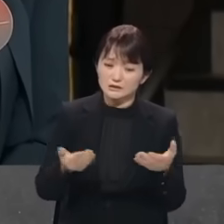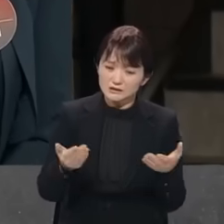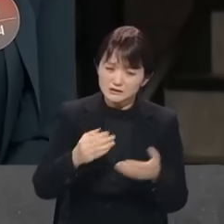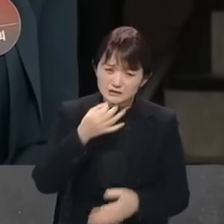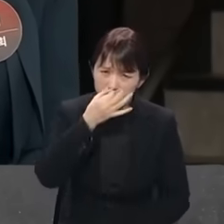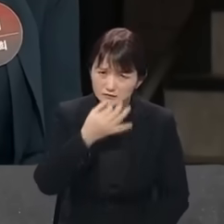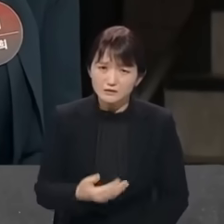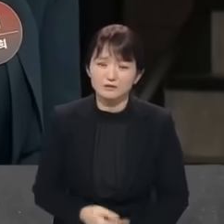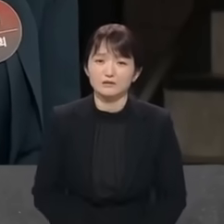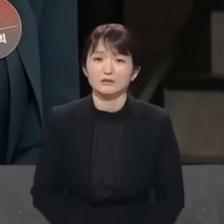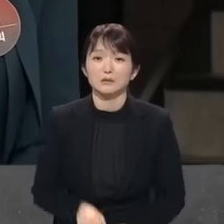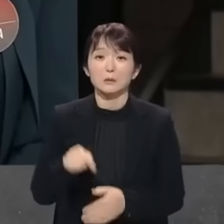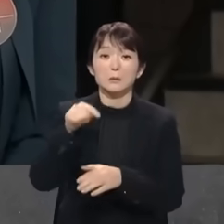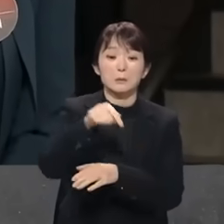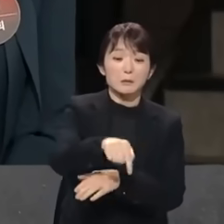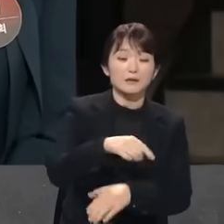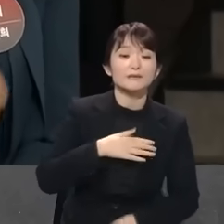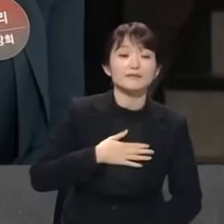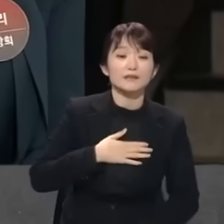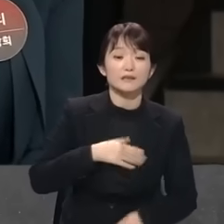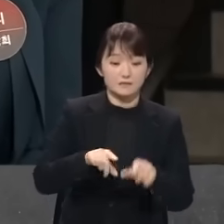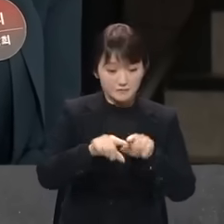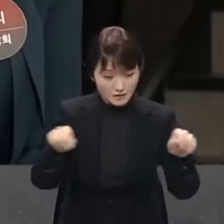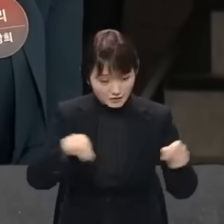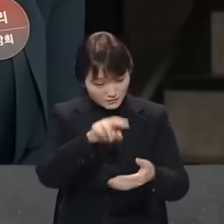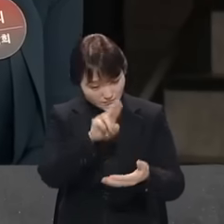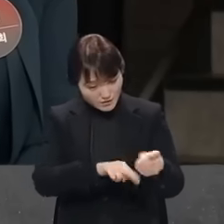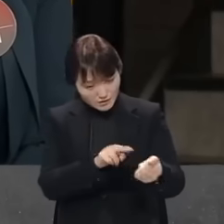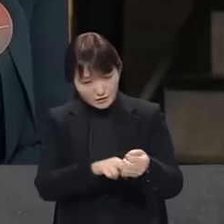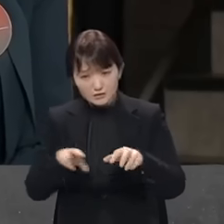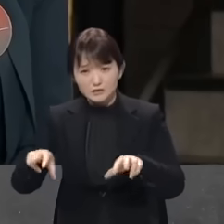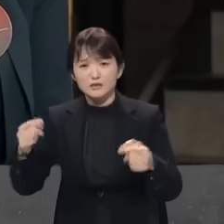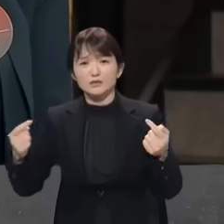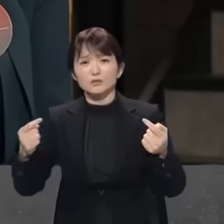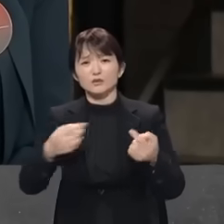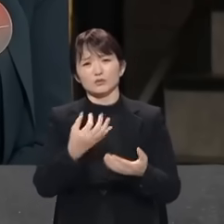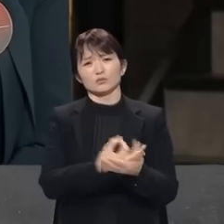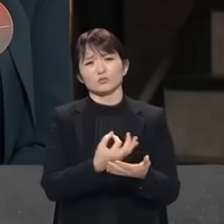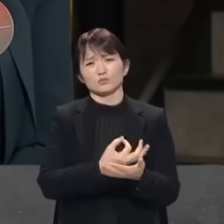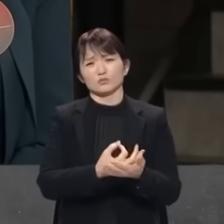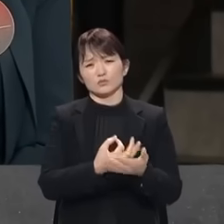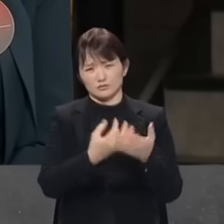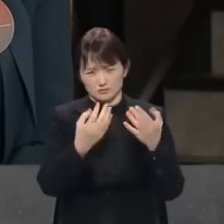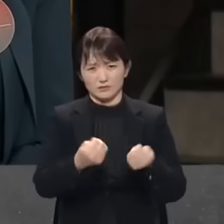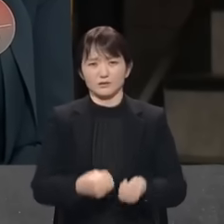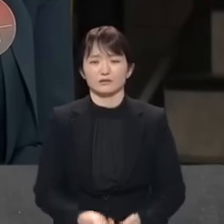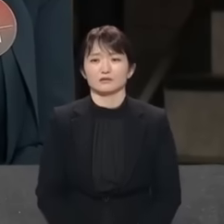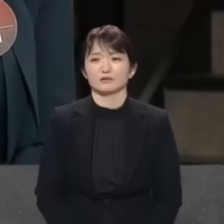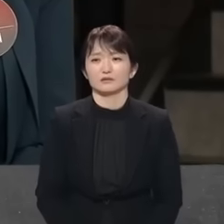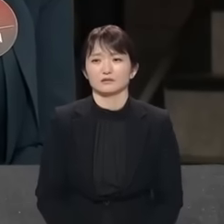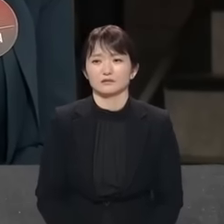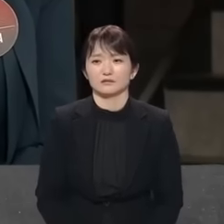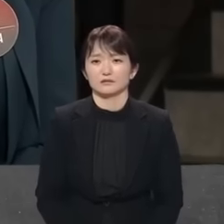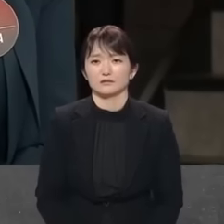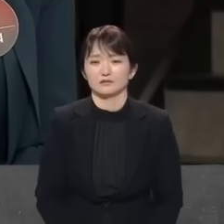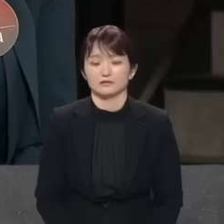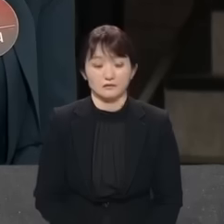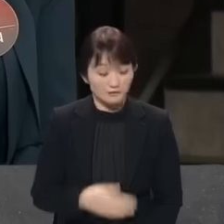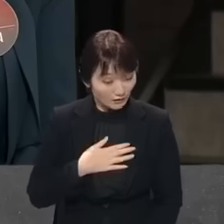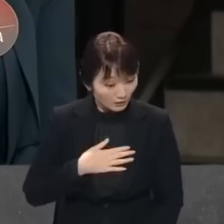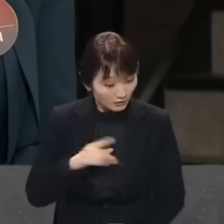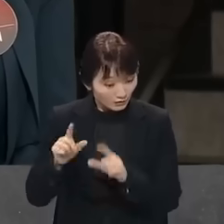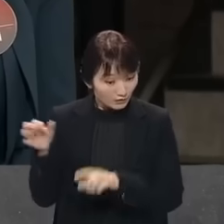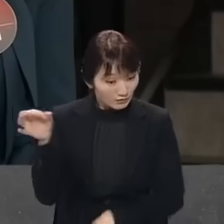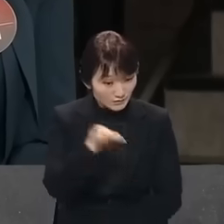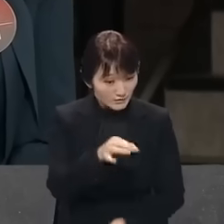알아 밖에 나가서 내가 반찬을 팔아도 지금보다 돈을 많이 벌겠어 아이 그럼 내가 그말 생활비 내면서